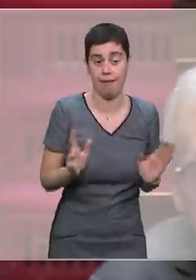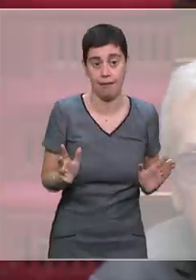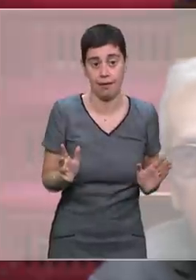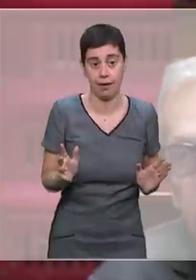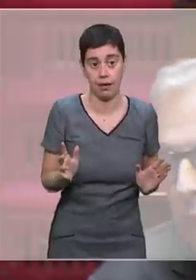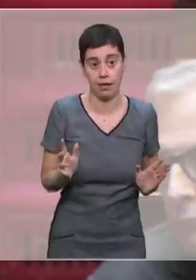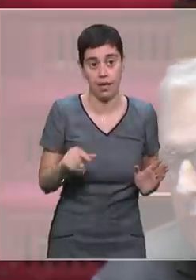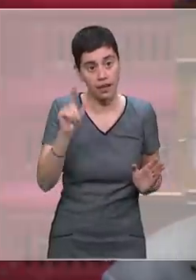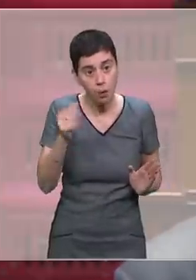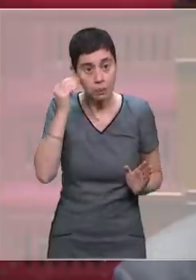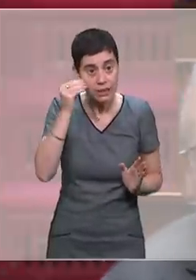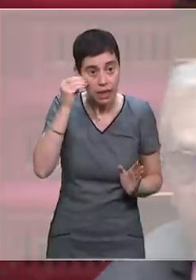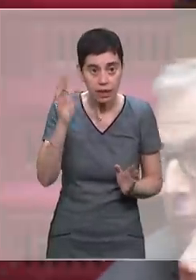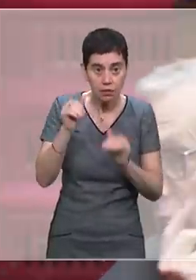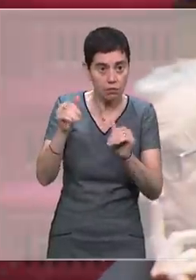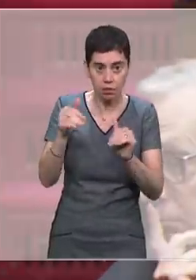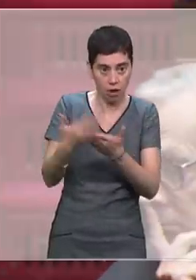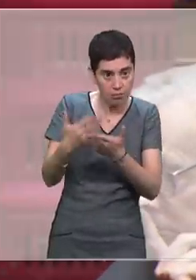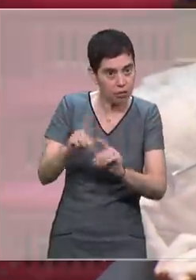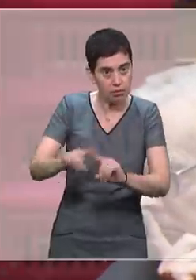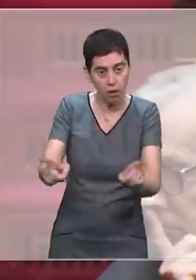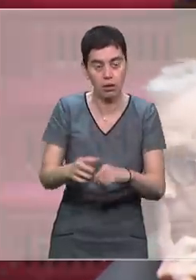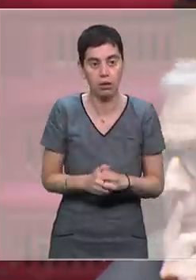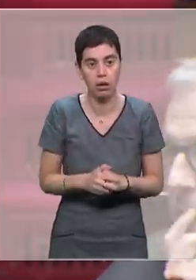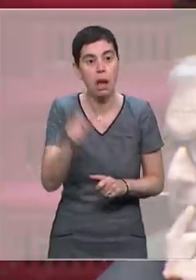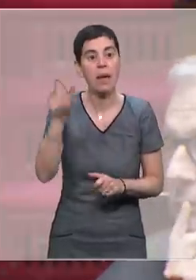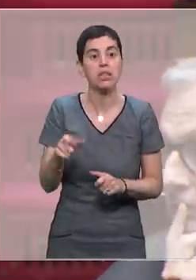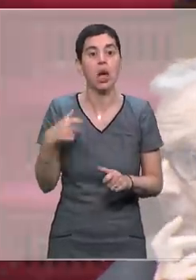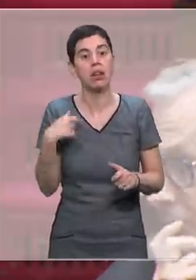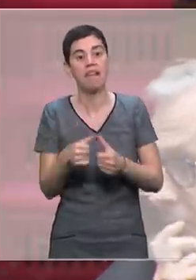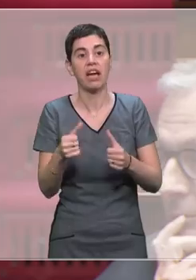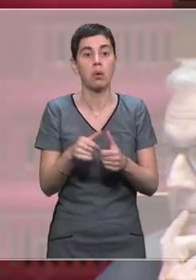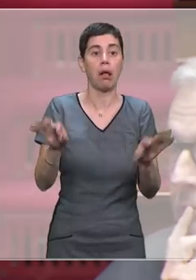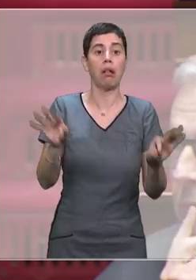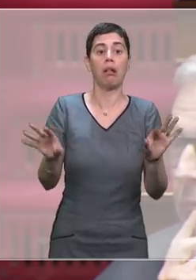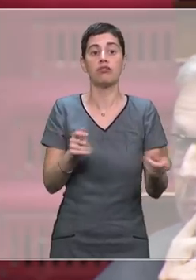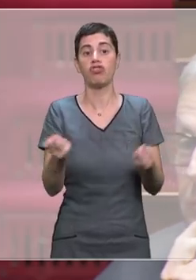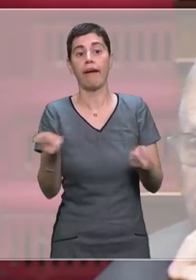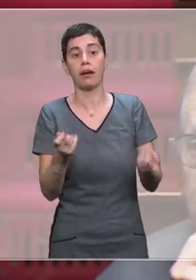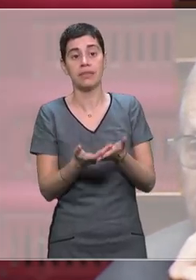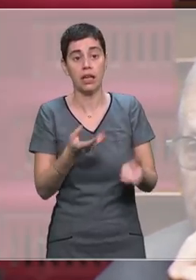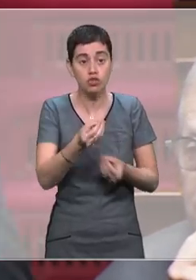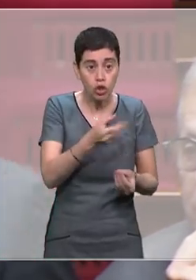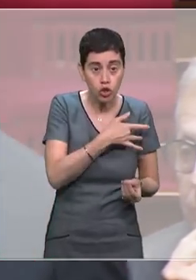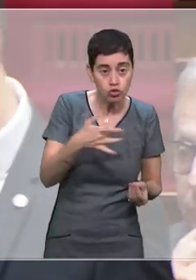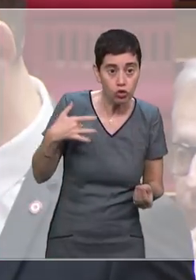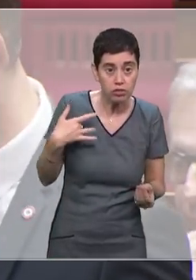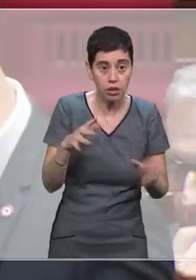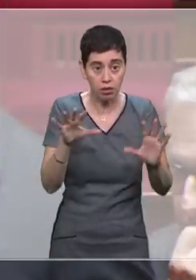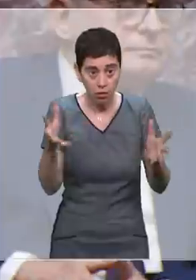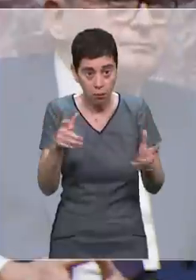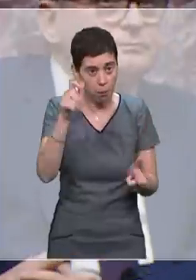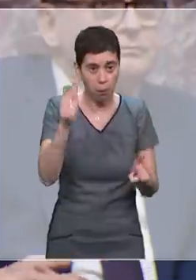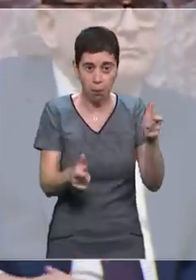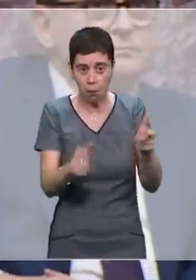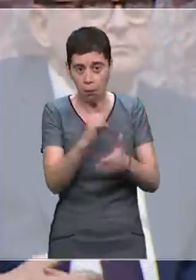la psychiatrie continuer à se délabrer, gérée par les technocrates qui ont amené notre système de santé au bord du gouffre? Merci beaucoup,